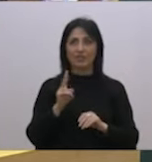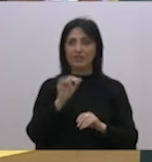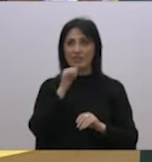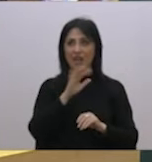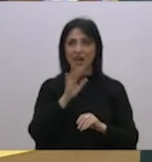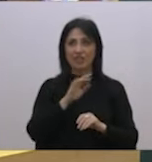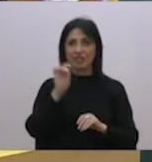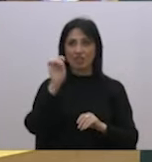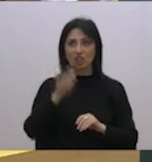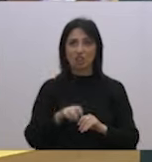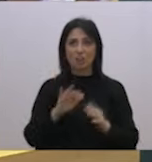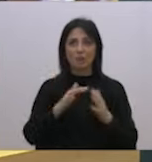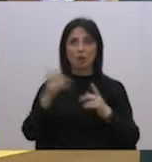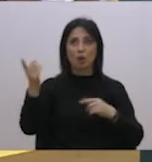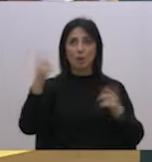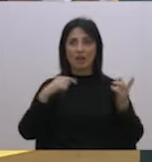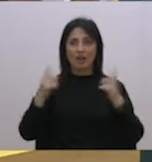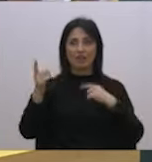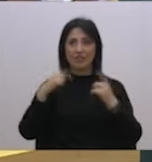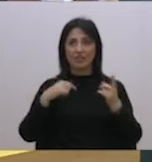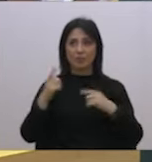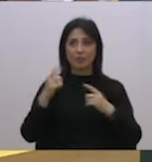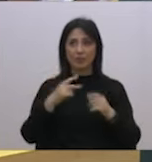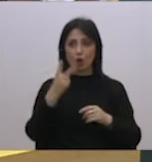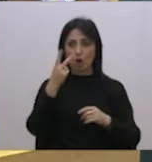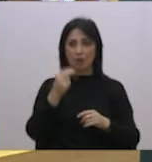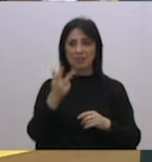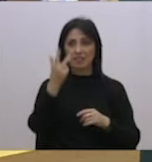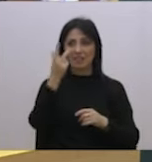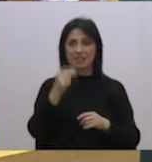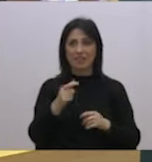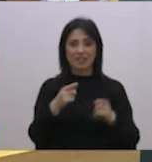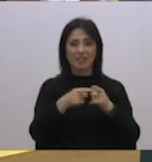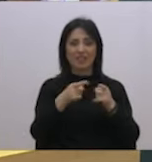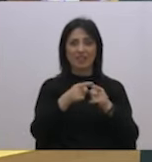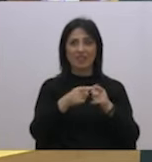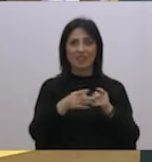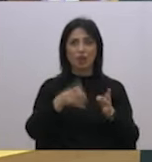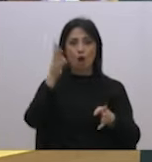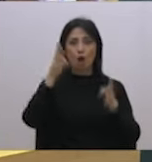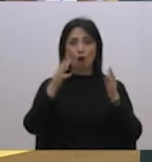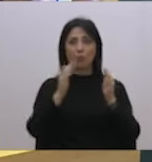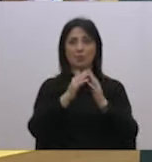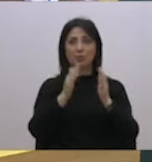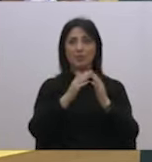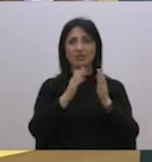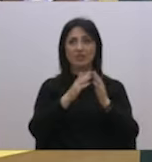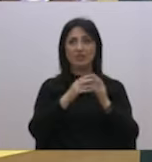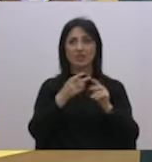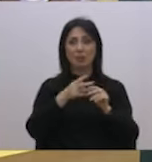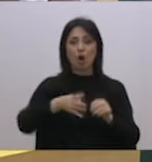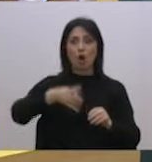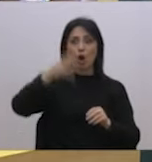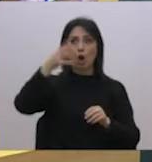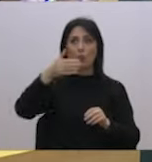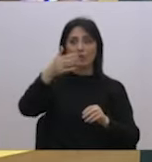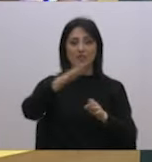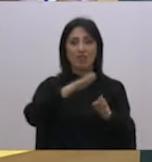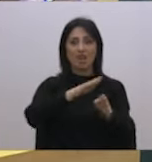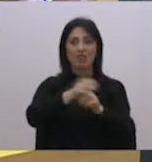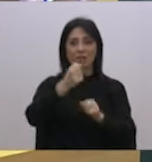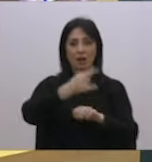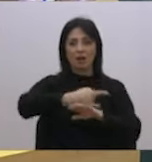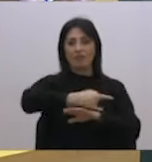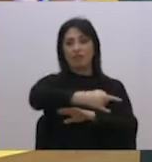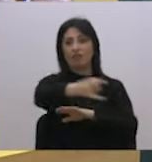reba, ce am usuli, am s-o plebidan, oridrit, samidrit, da, chiroabi, act am corpuse și bine bi, da, in corpuse țin, au se bulia, banca